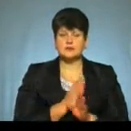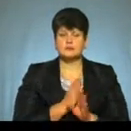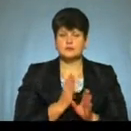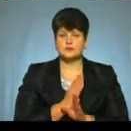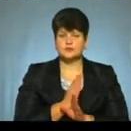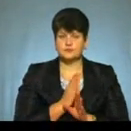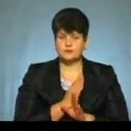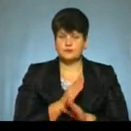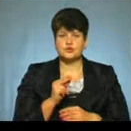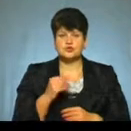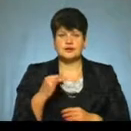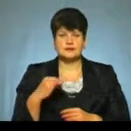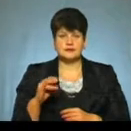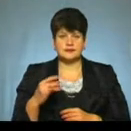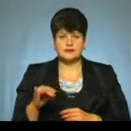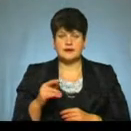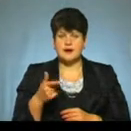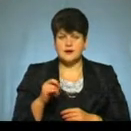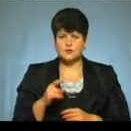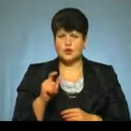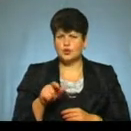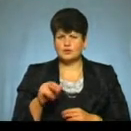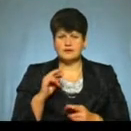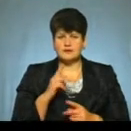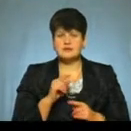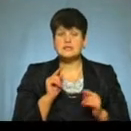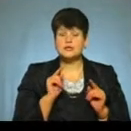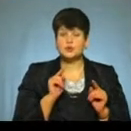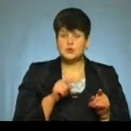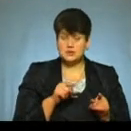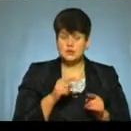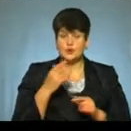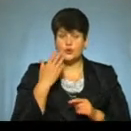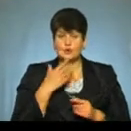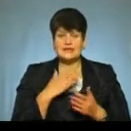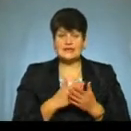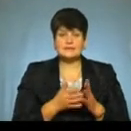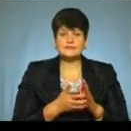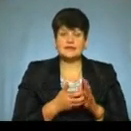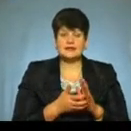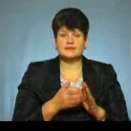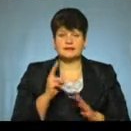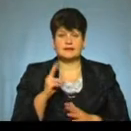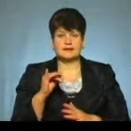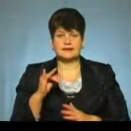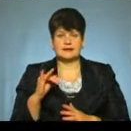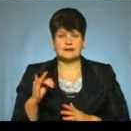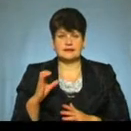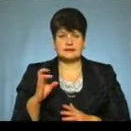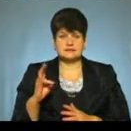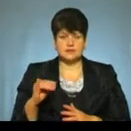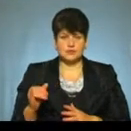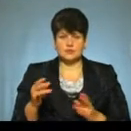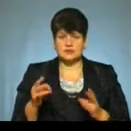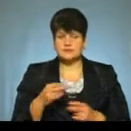оскільки чадним газом люди травляться найчастіше тоді, коли є дефіцит кисню у приміщенні.